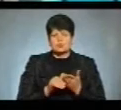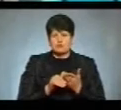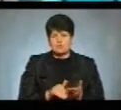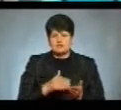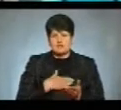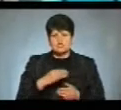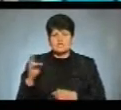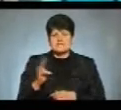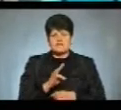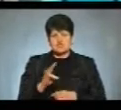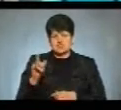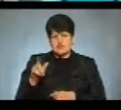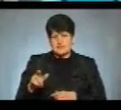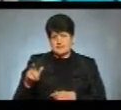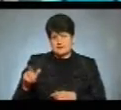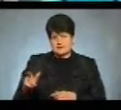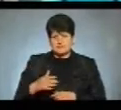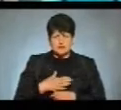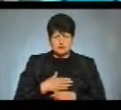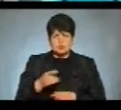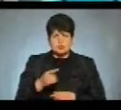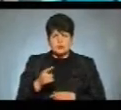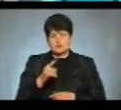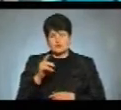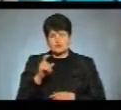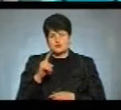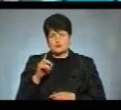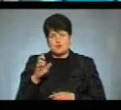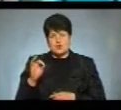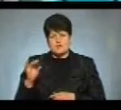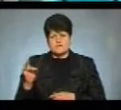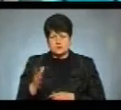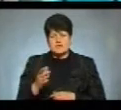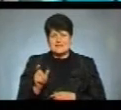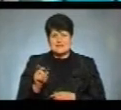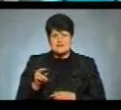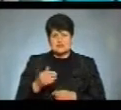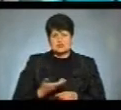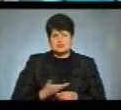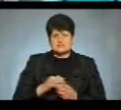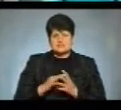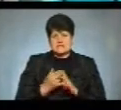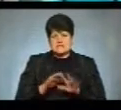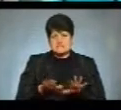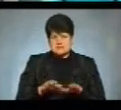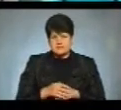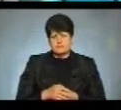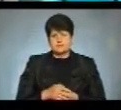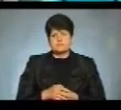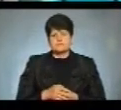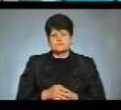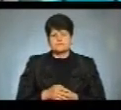наших священників нашої Тернопільсько-Зборівської архієпархії, які живуть в сільській місцевості, власне,